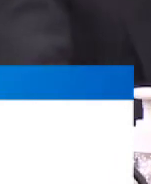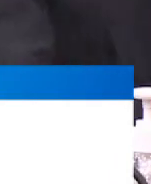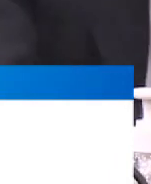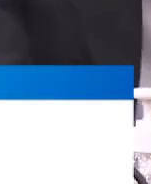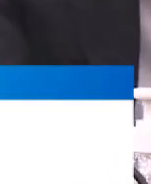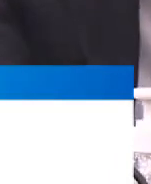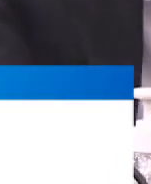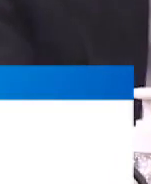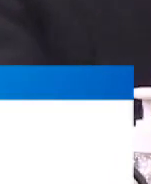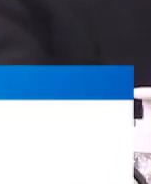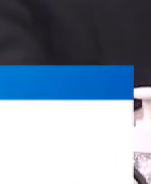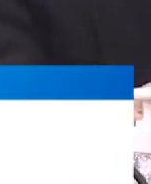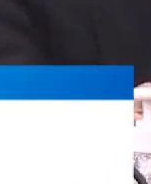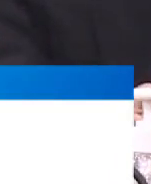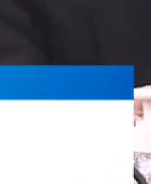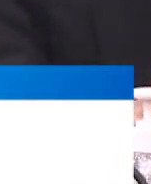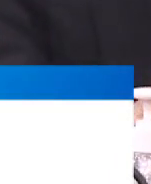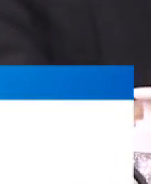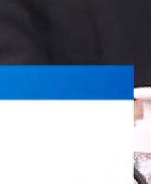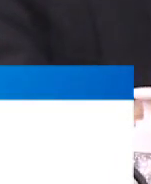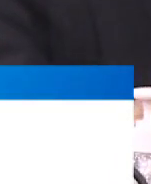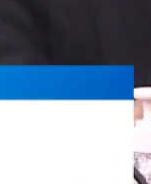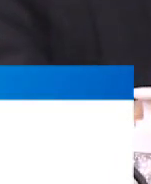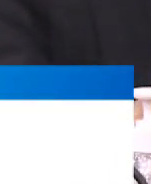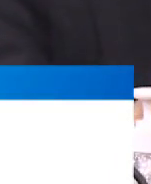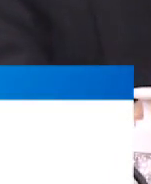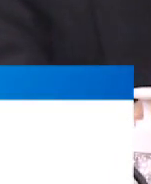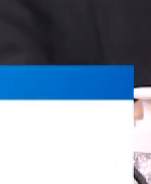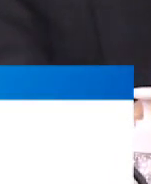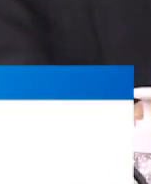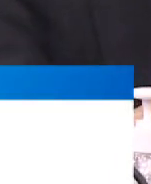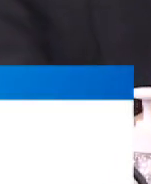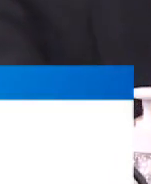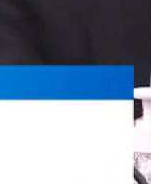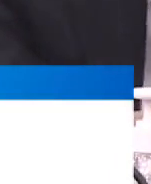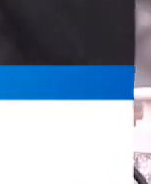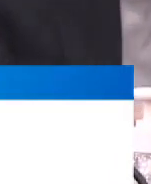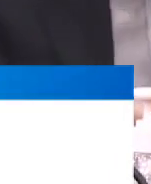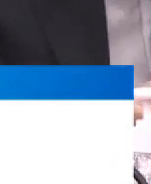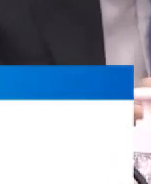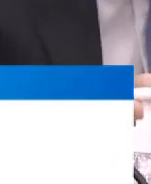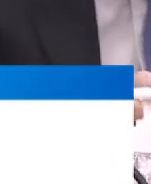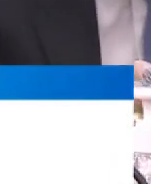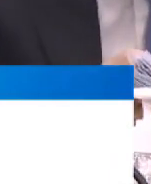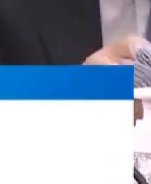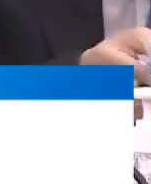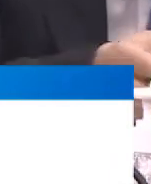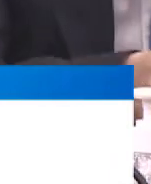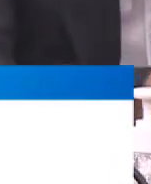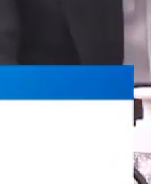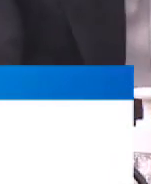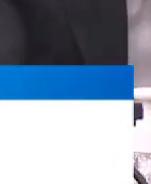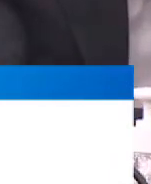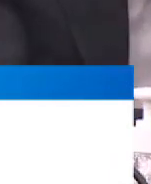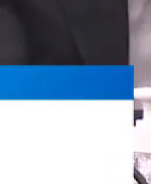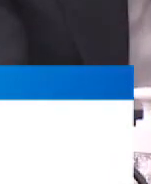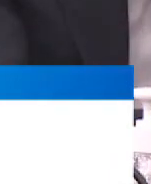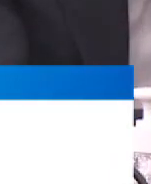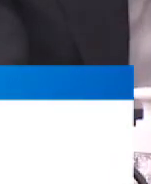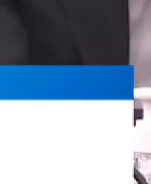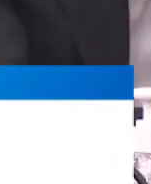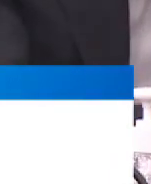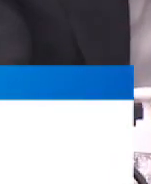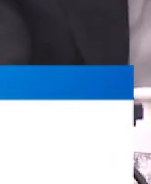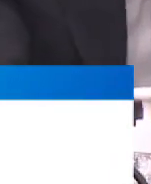법을 만들어야 되는 거 아니냐 이런 생각 듭니다. 적어도 검찰총장 혹은 검사장 혹은 법원장, 대법관 이런